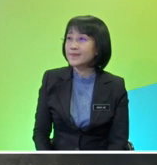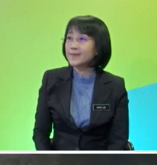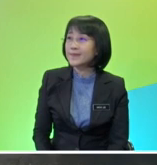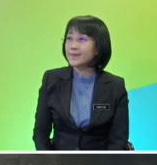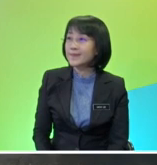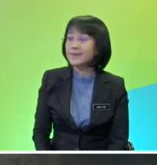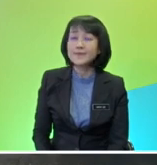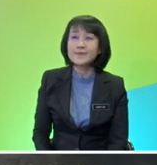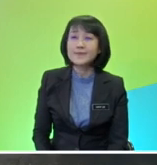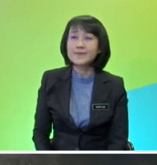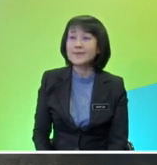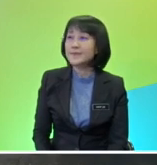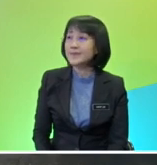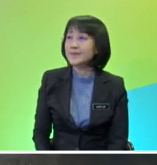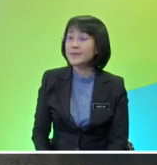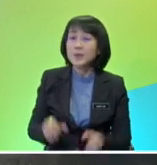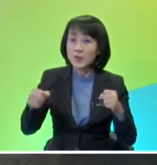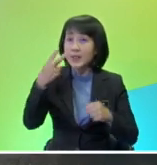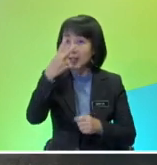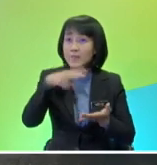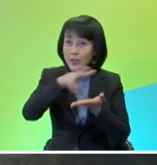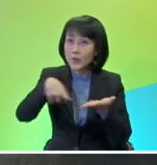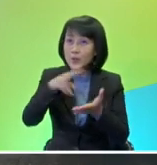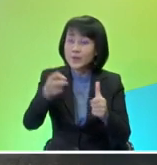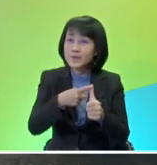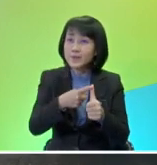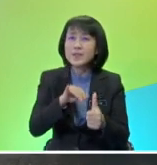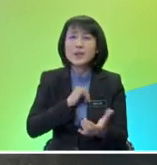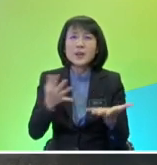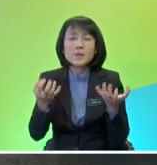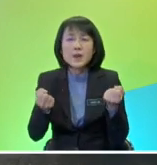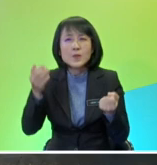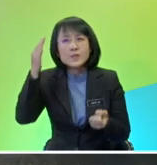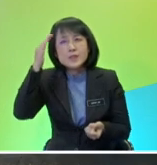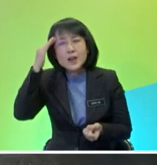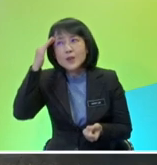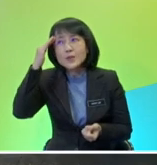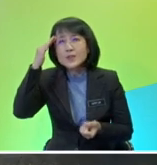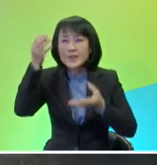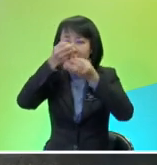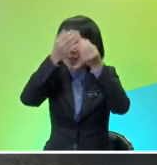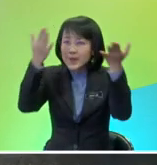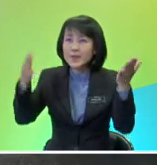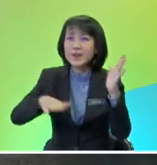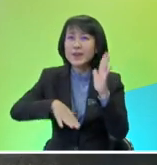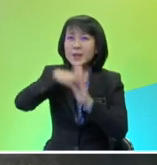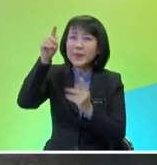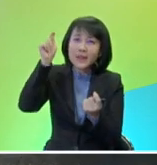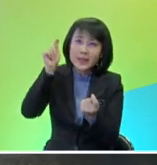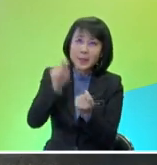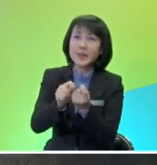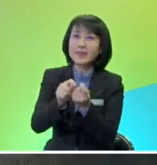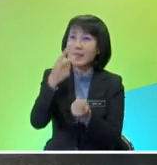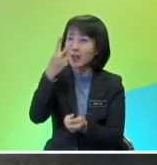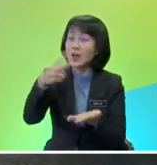di puncak ke apa, boleh tak kalau kita tengok video dulu cikgu? Boleh. Sebab saya macam nak tahu info yang mengenai ketinggian ni lah dan lebih tepat. Jom